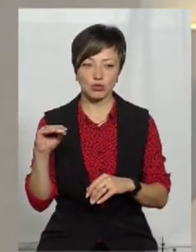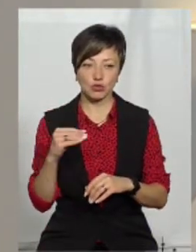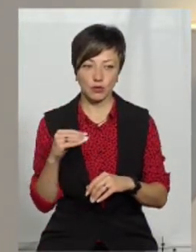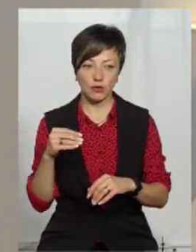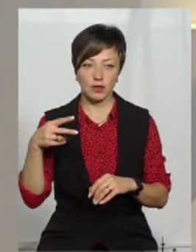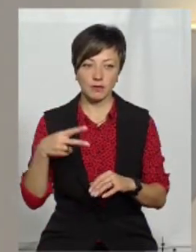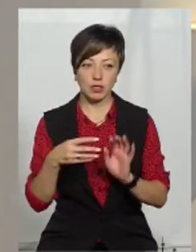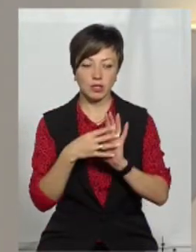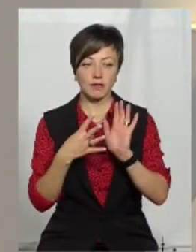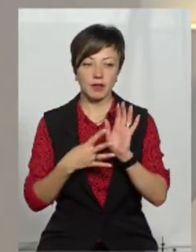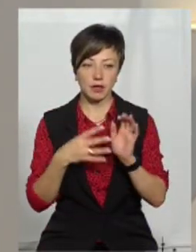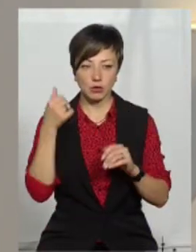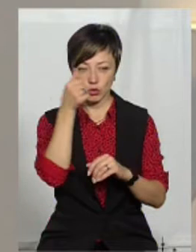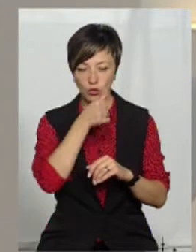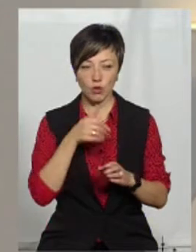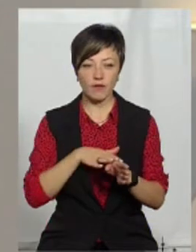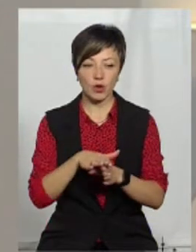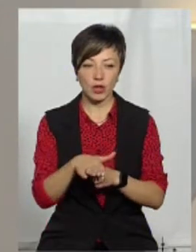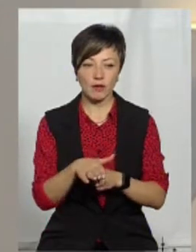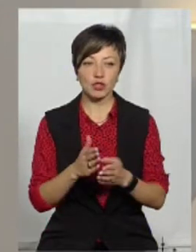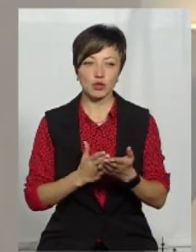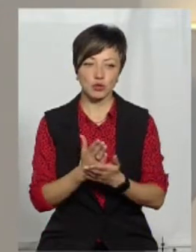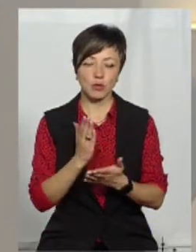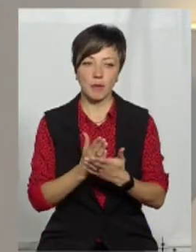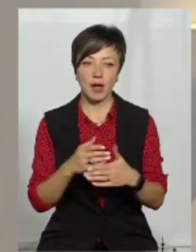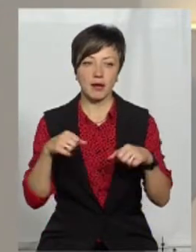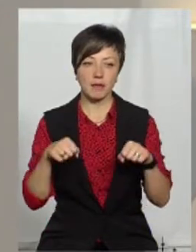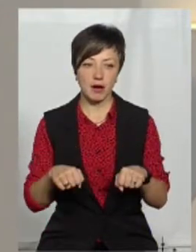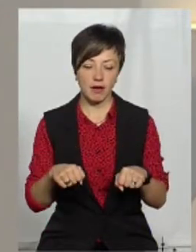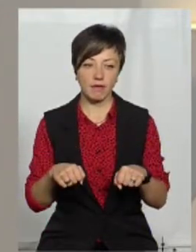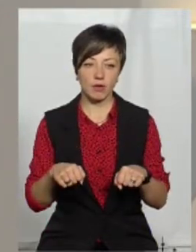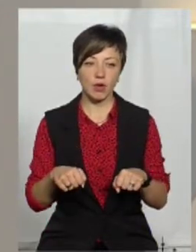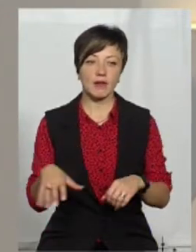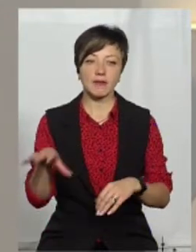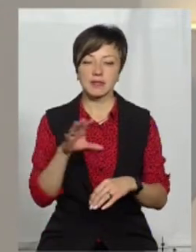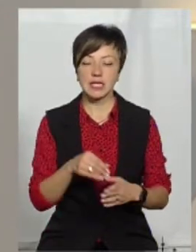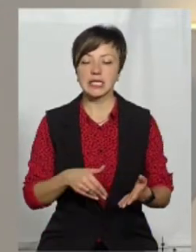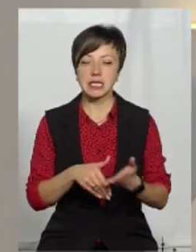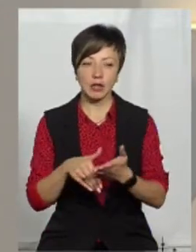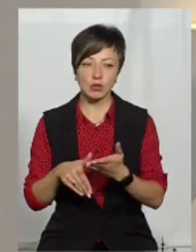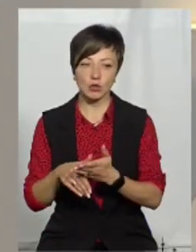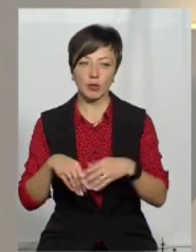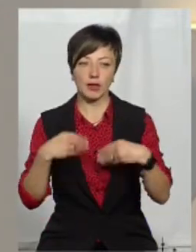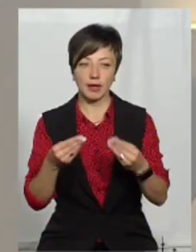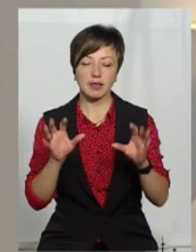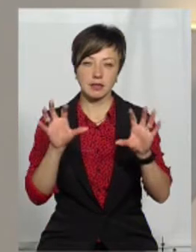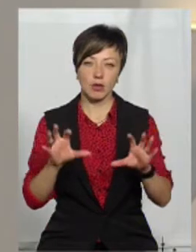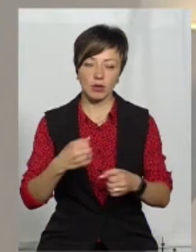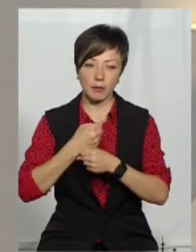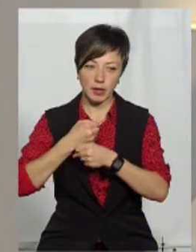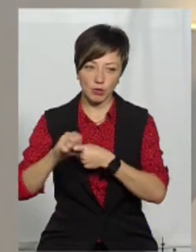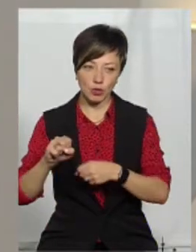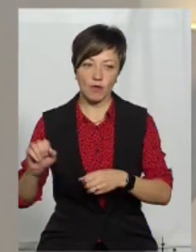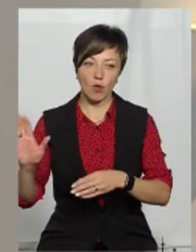5 жовтня 2019 року, виконавча має право всі засоби, інструменти, які дає закон, для